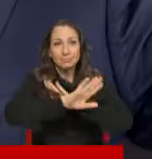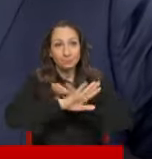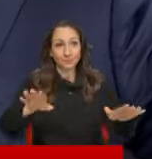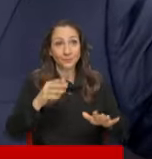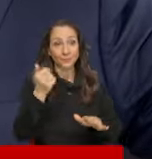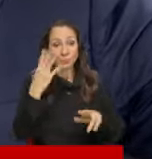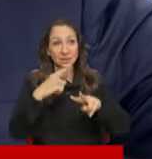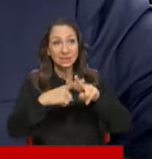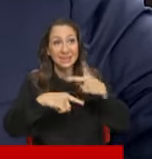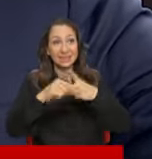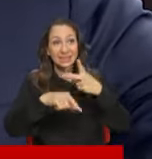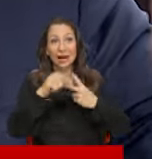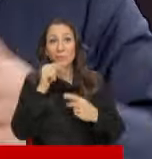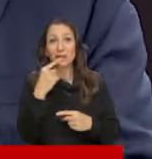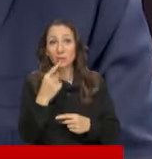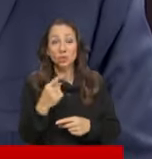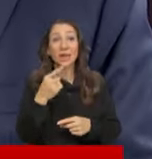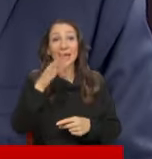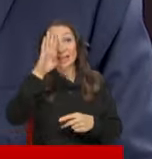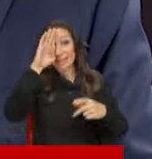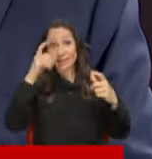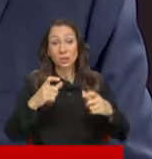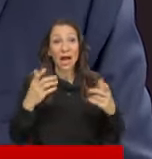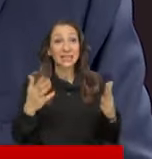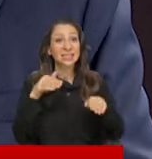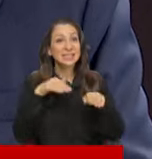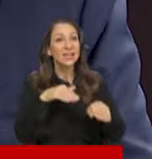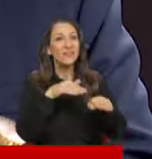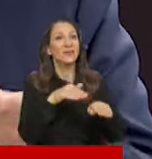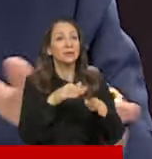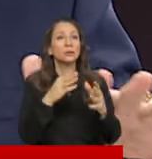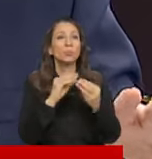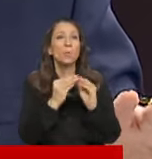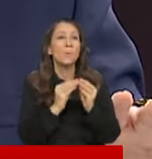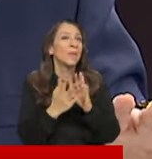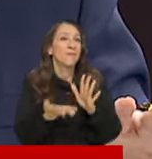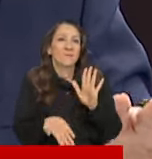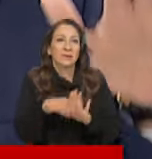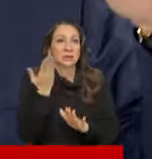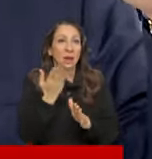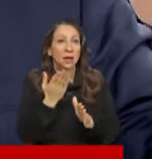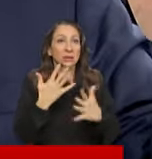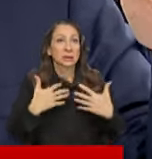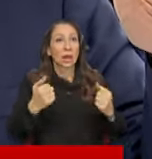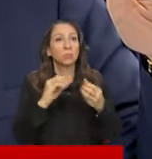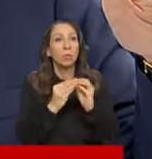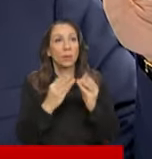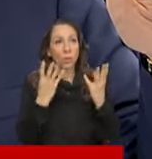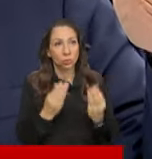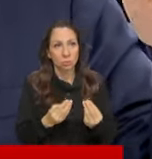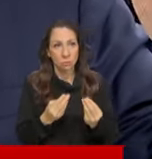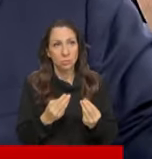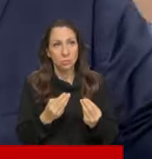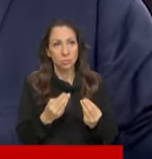Aziz abii de dinliyordum O da ifade etti İstanbul'da artık trafik ulaşım sorunu olmaktan çıktı çıktı sağlık sorunu haline geldi